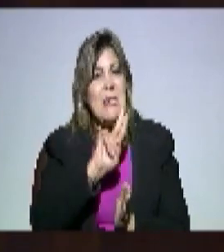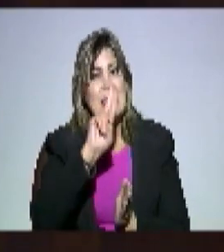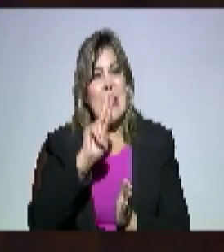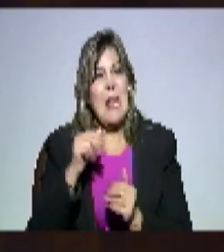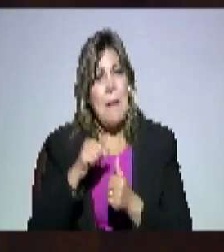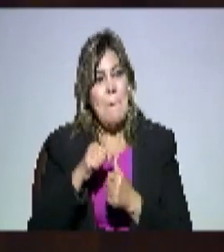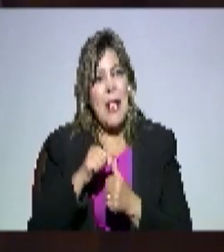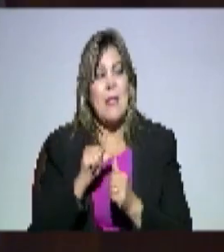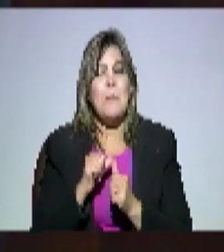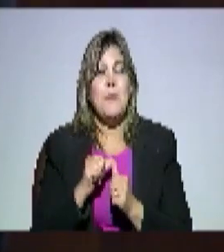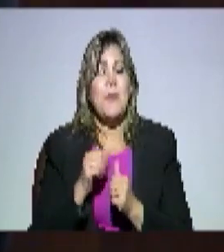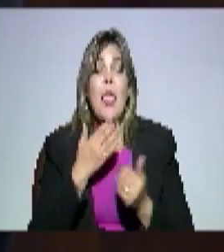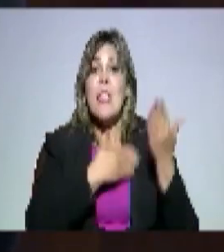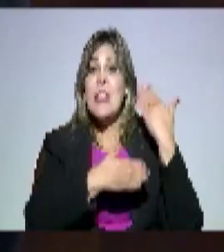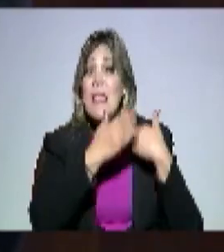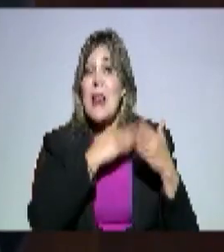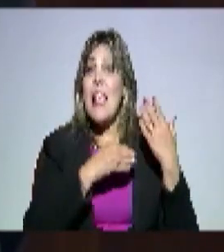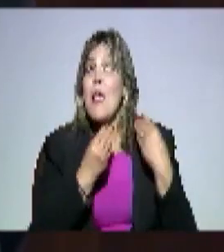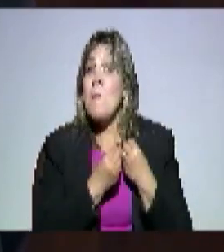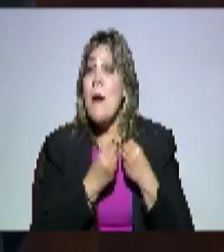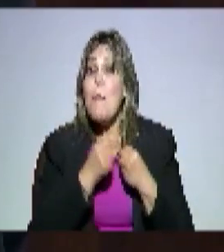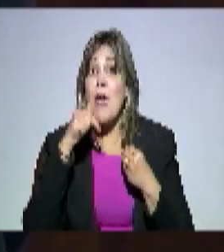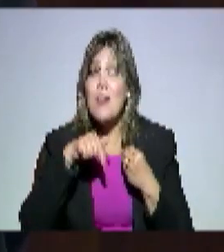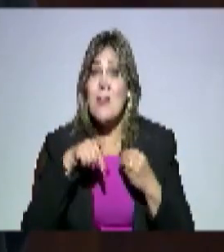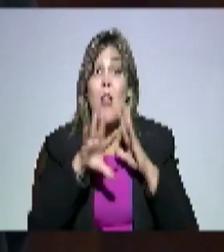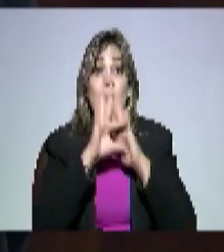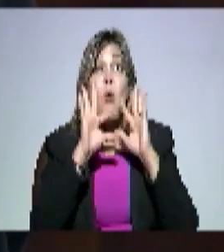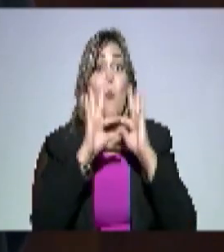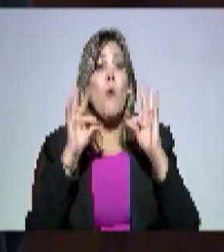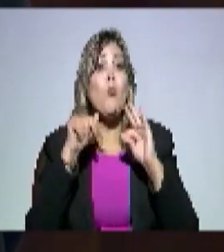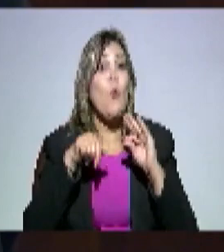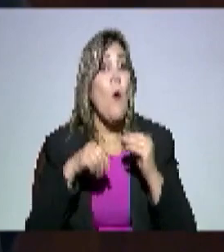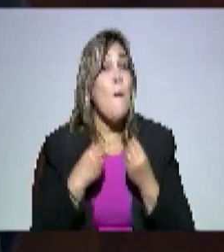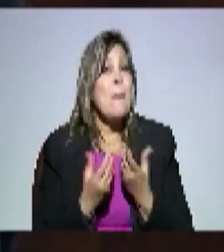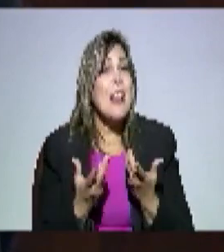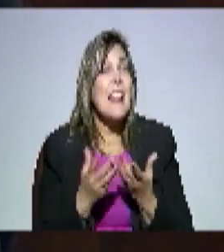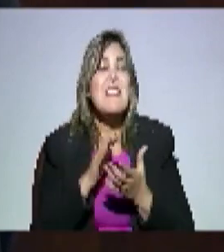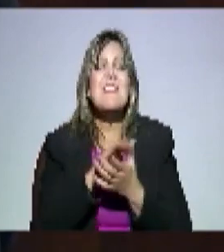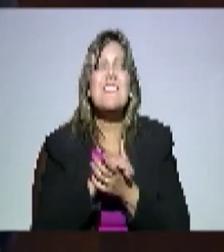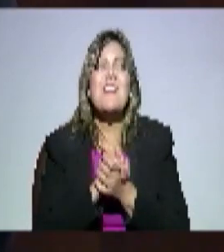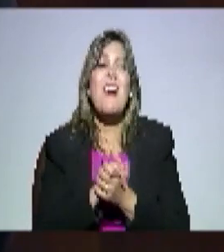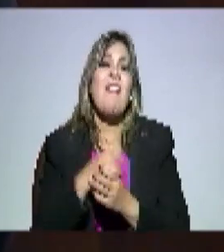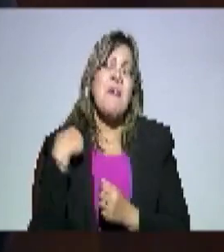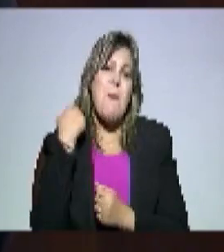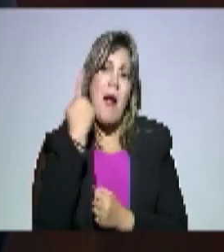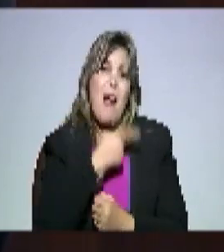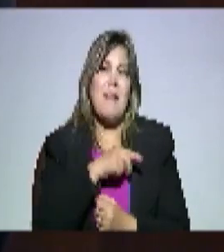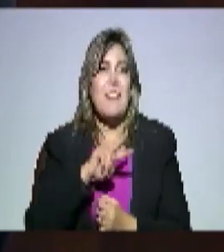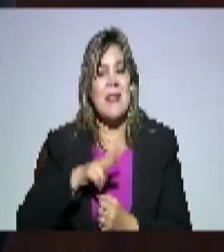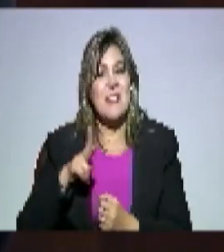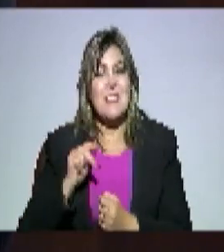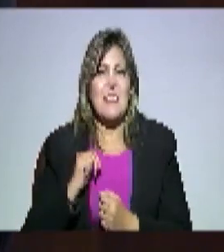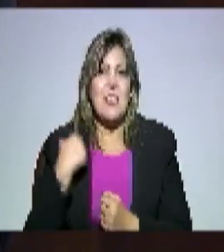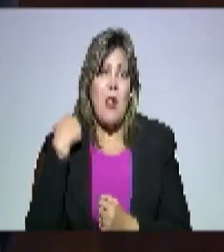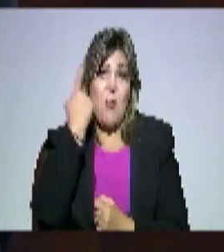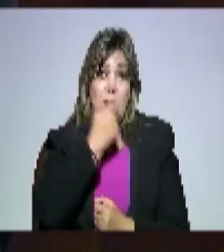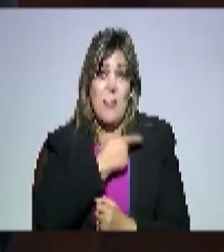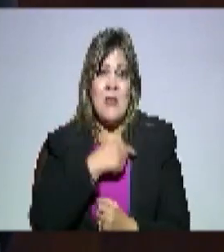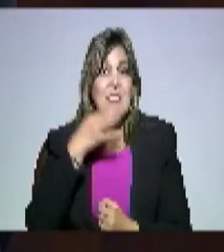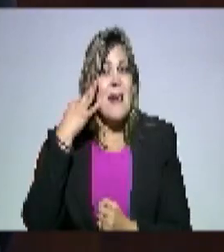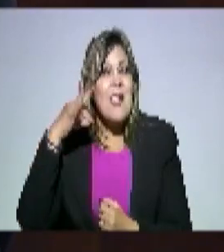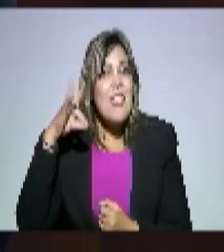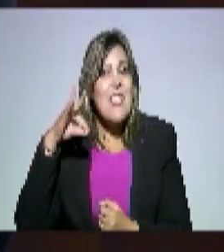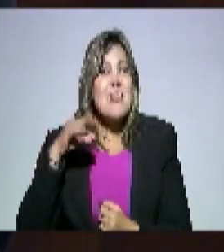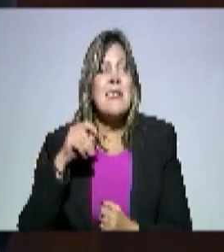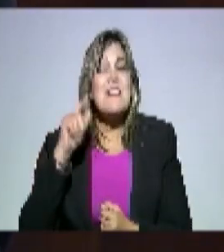خلينا نراجع مع بعض احنا كان النهارده موضوع الحلقه بتاعتنا صداقه القديسين القديسين كنز من